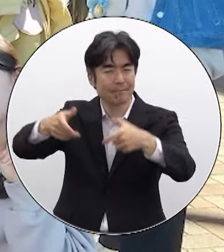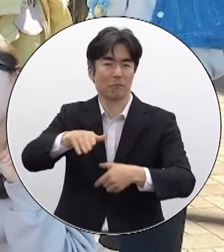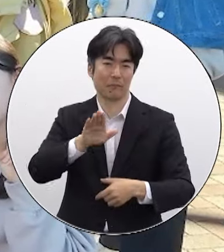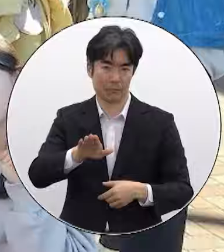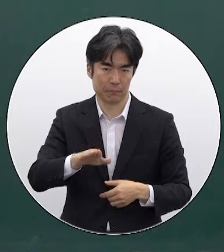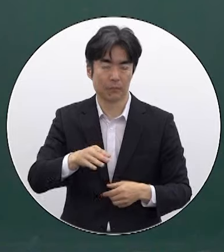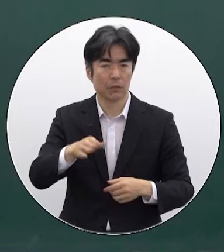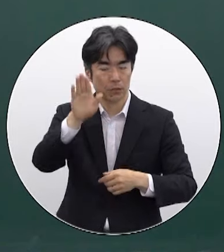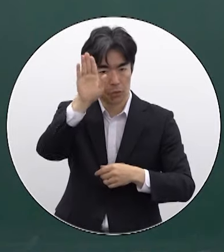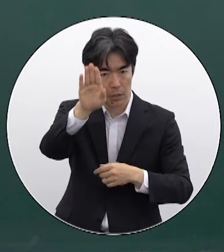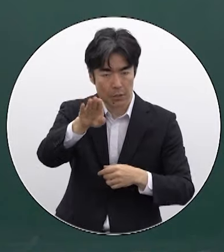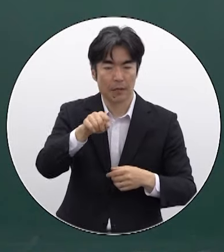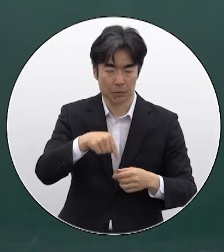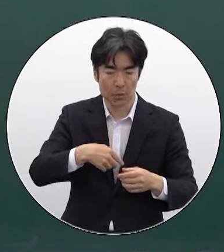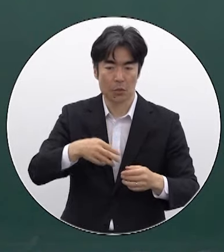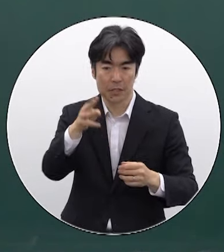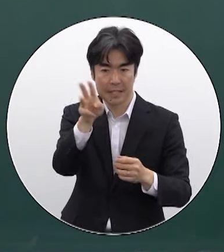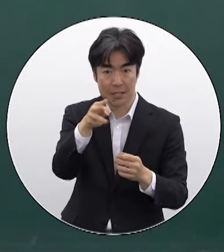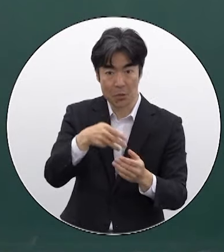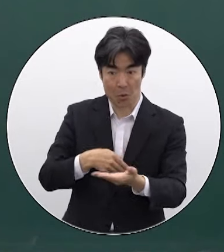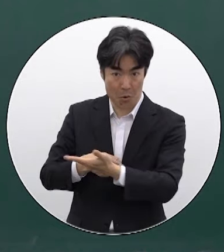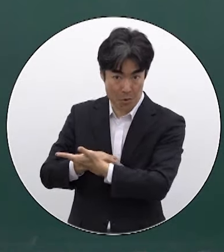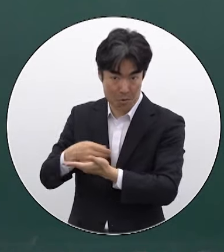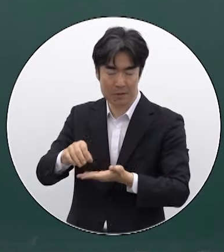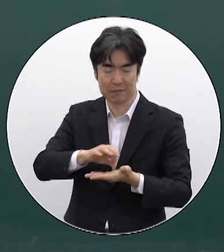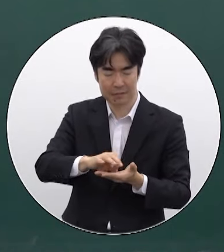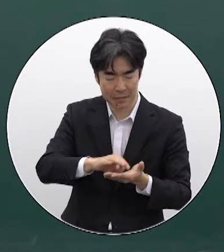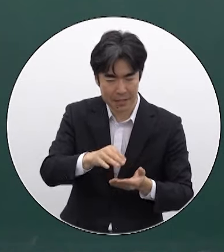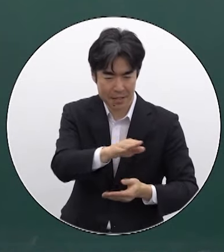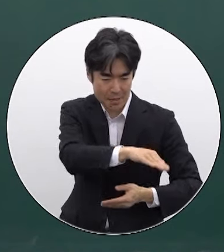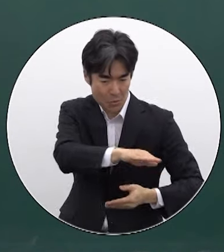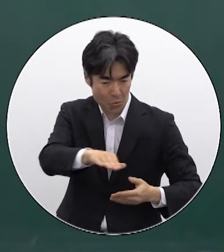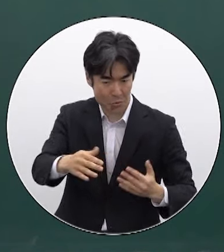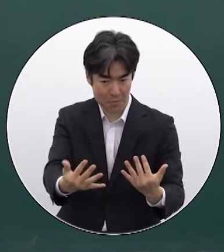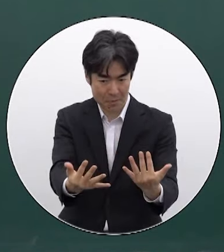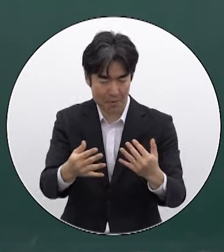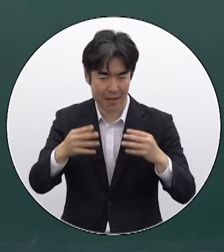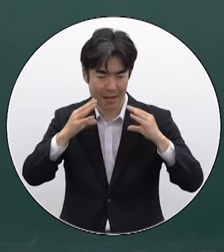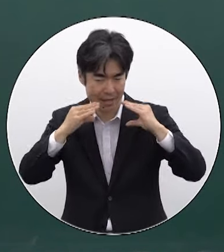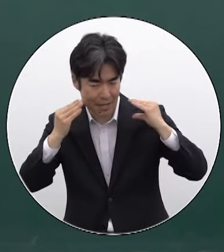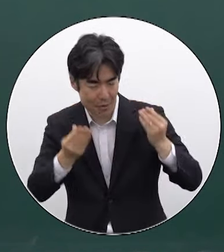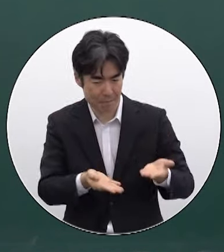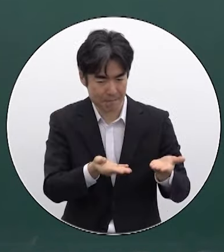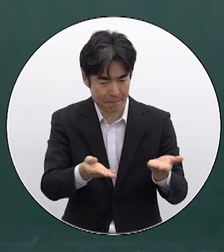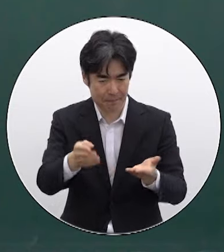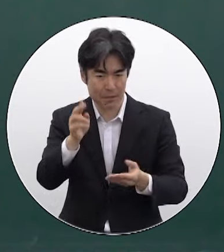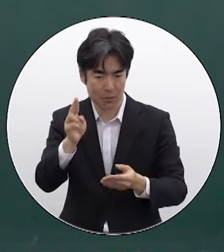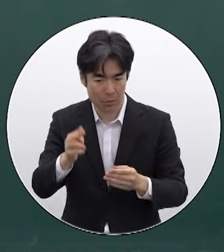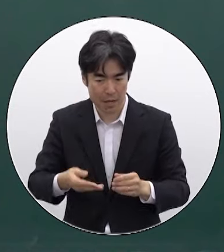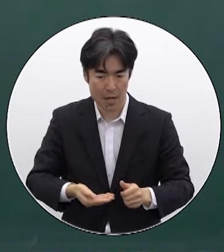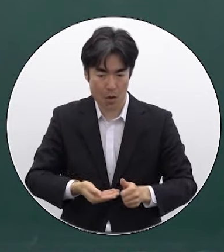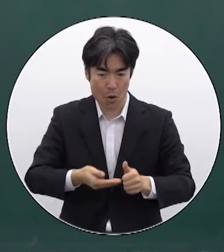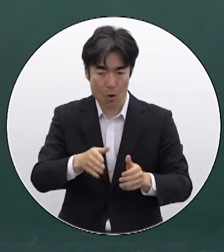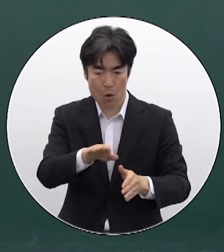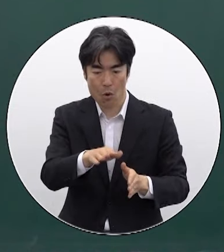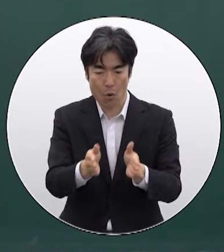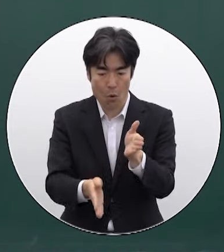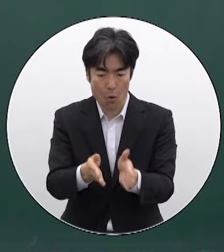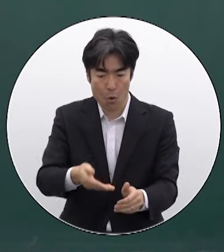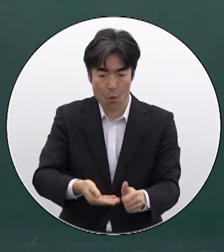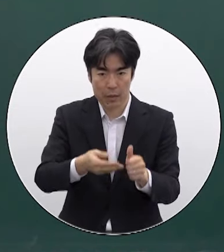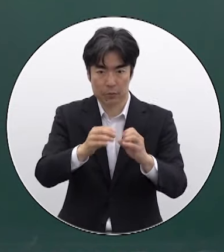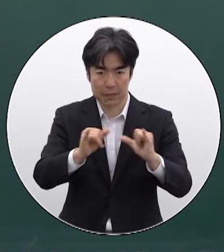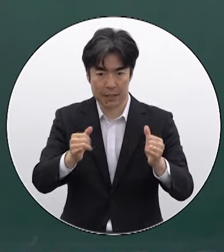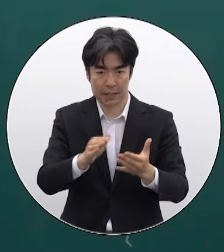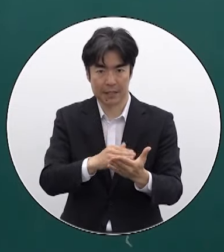。 将来はこの人形のピーちゃんを使って子どもたちを笑顔にできるような保育者になりたいなって思